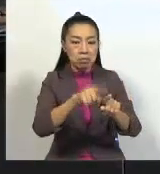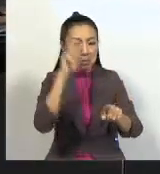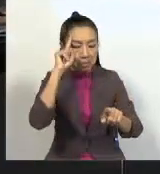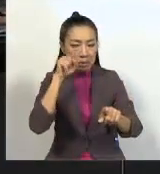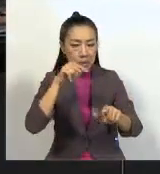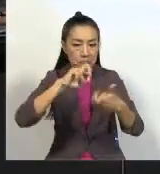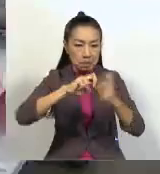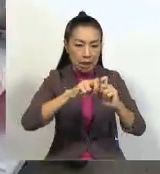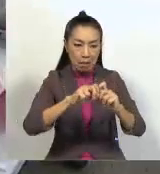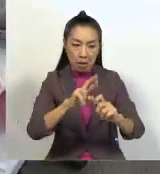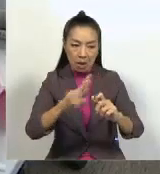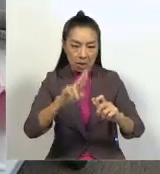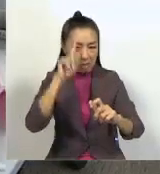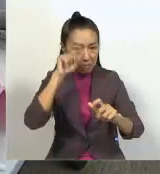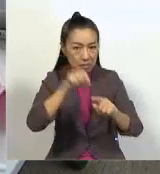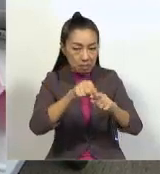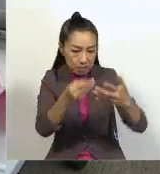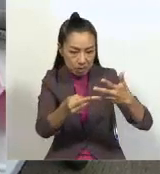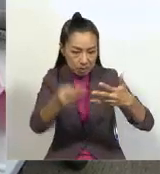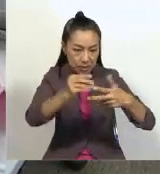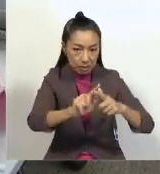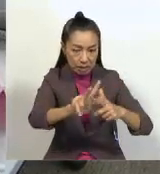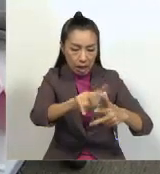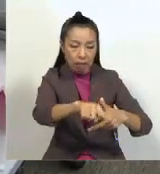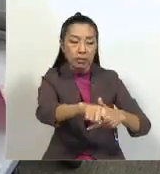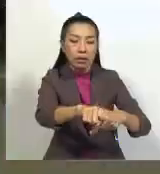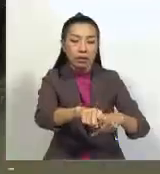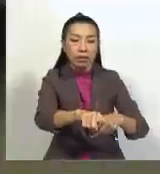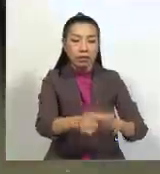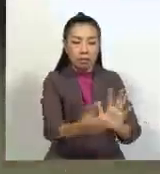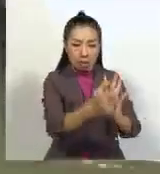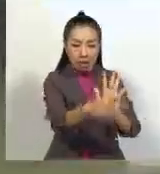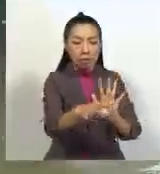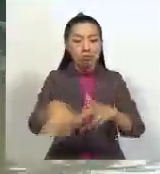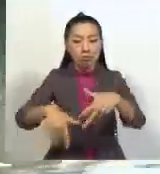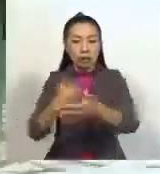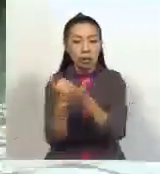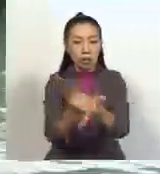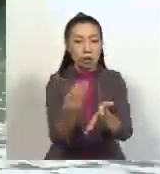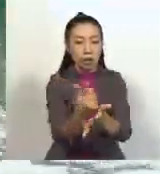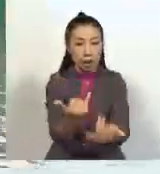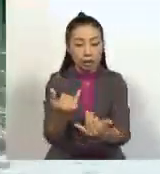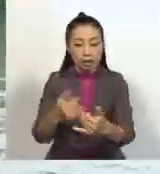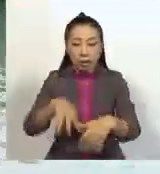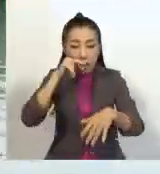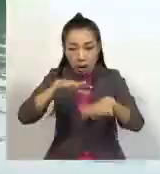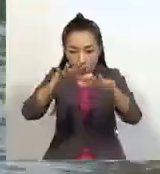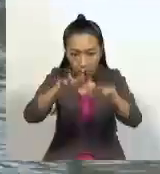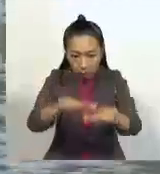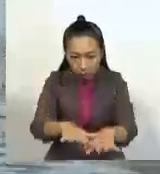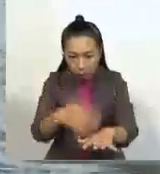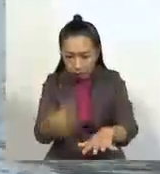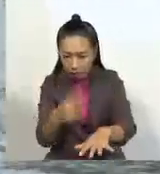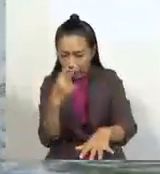ลและช่วยเหลือประชาชนเป็นไปด้วยความรวดเร็วมากที่สุดและขณะนี้การสำรวจในพื้นที่ที่น้ำลดแล้วก็คาดว่าไ